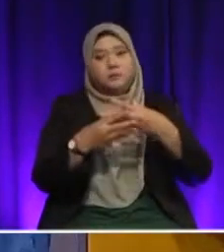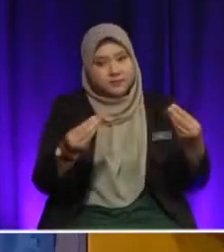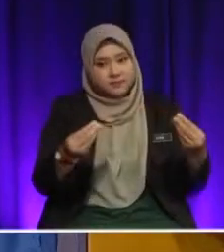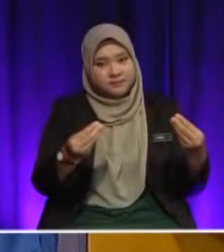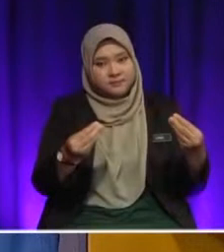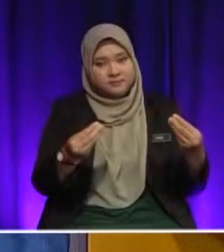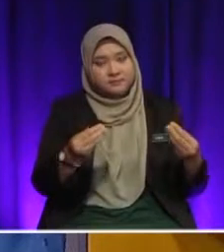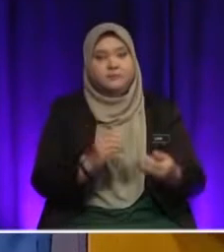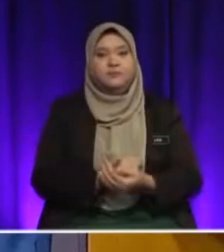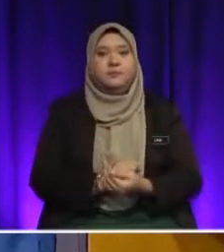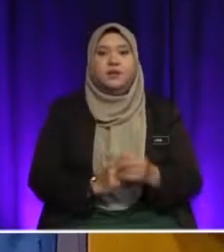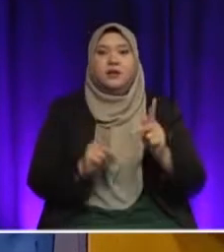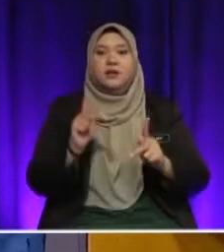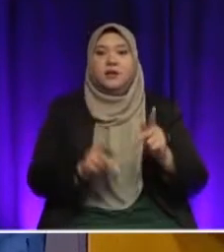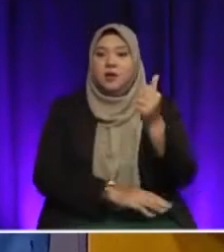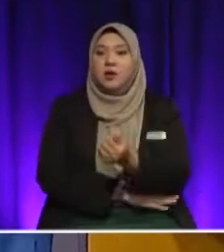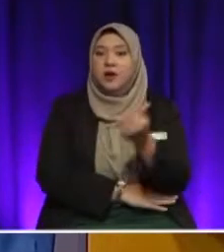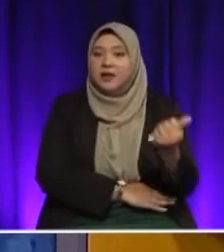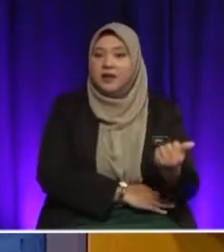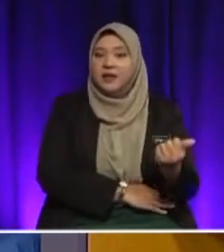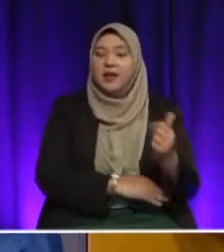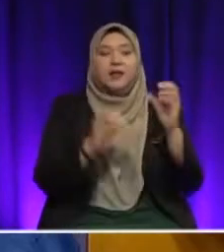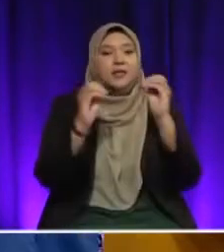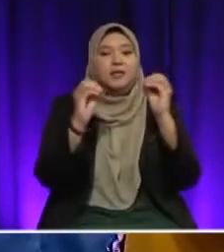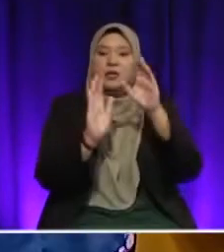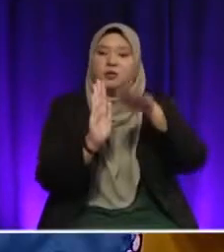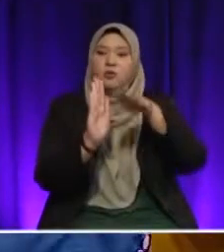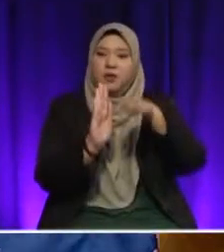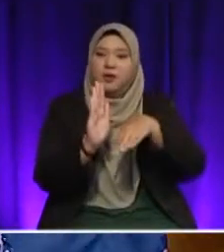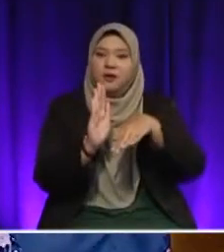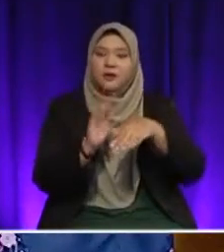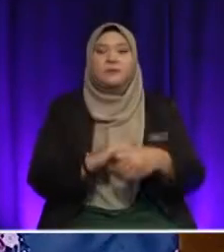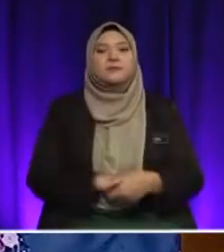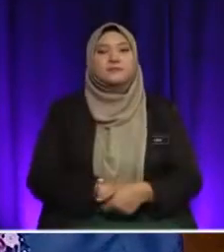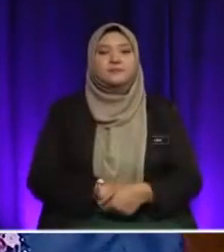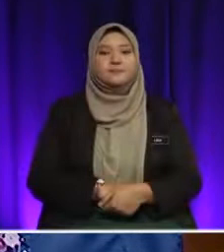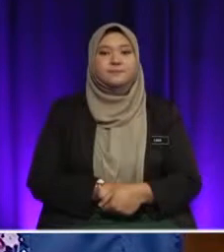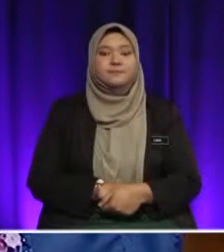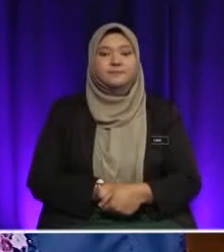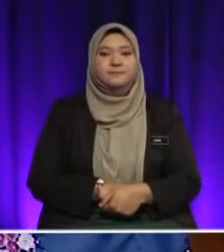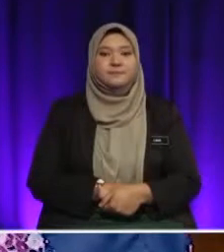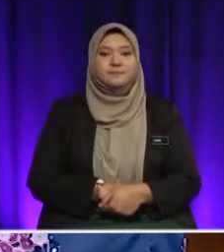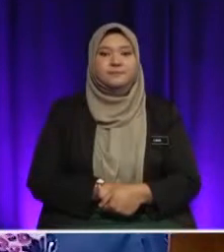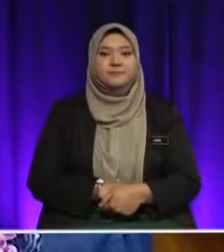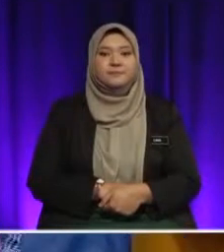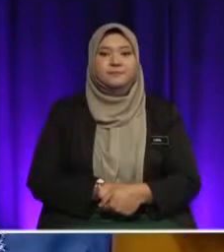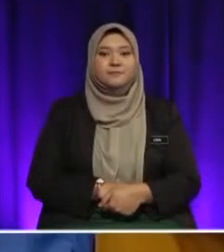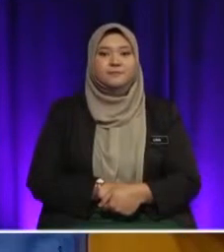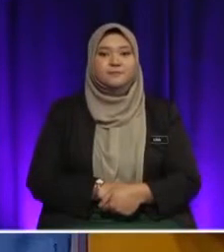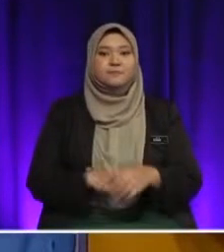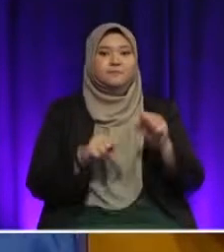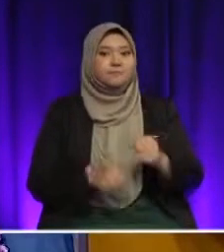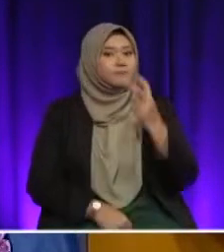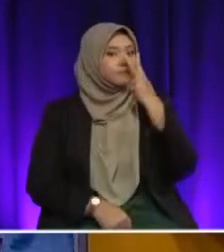melainkan murid hilangkan atau dipatahkan oke Oke ini contoh bahan dan alat time kita